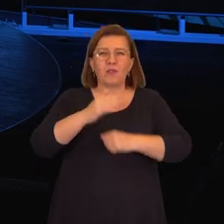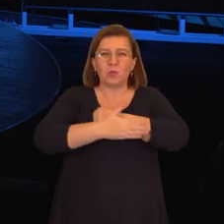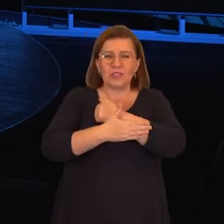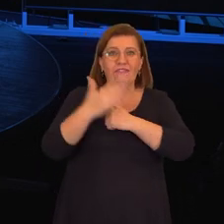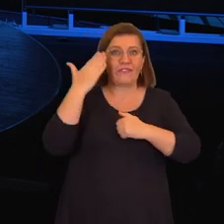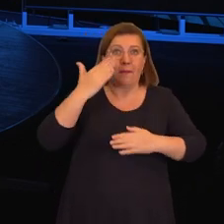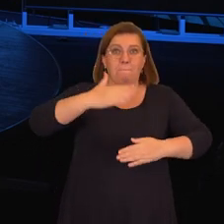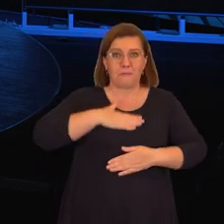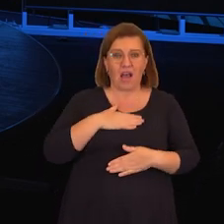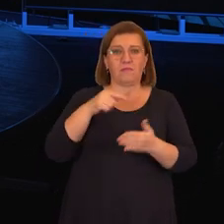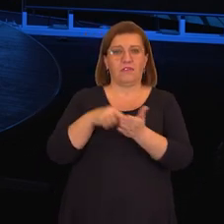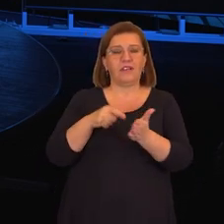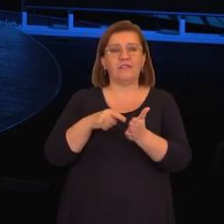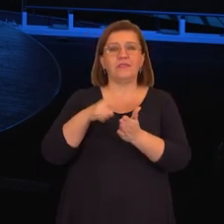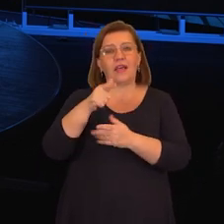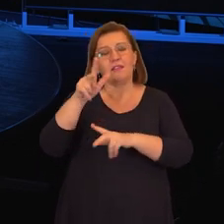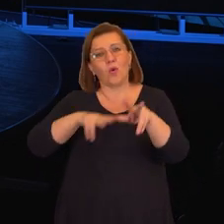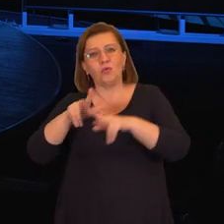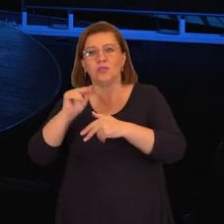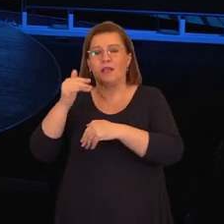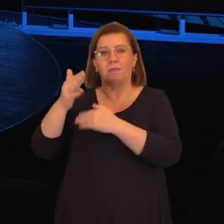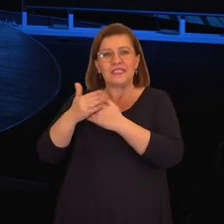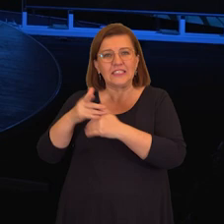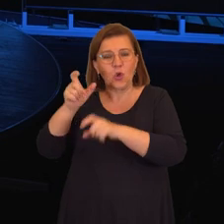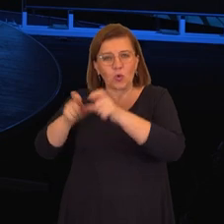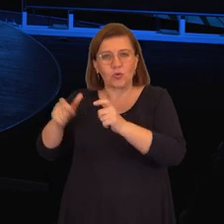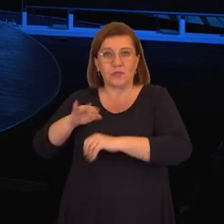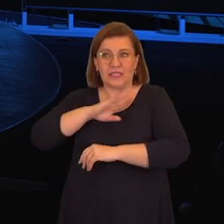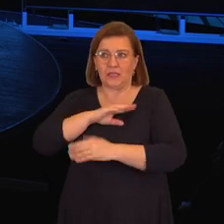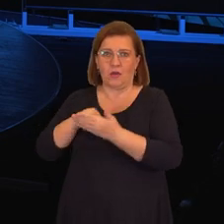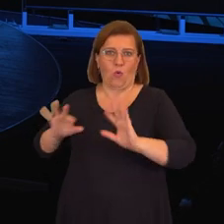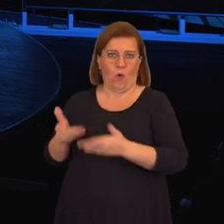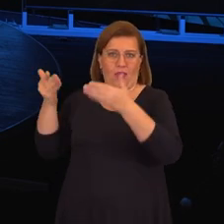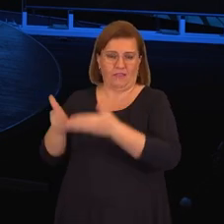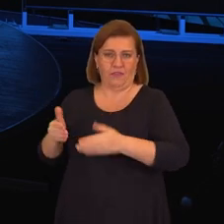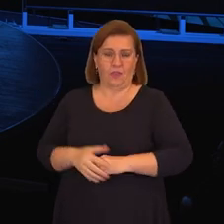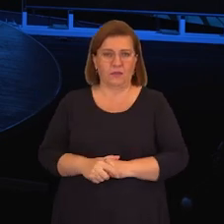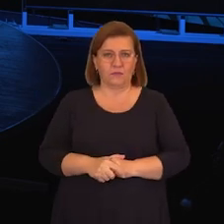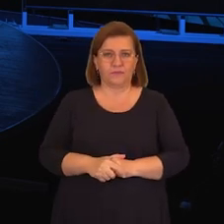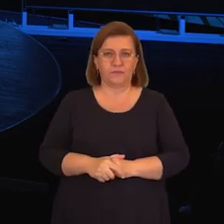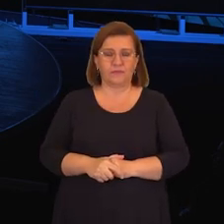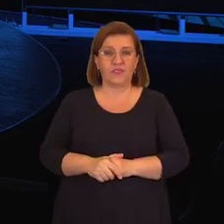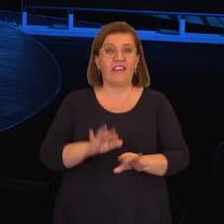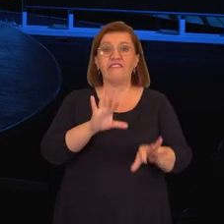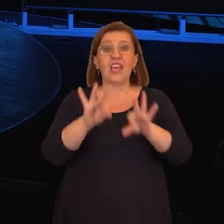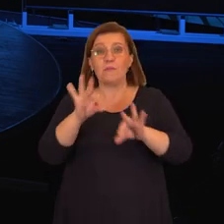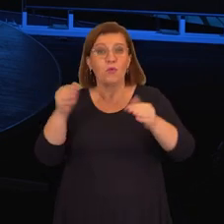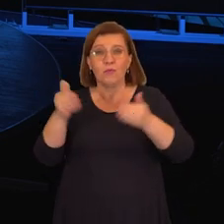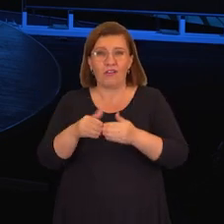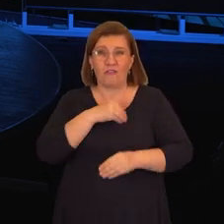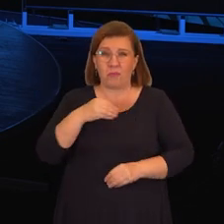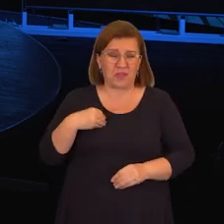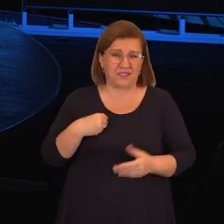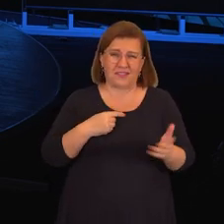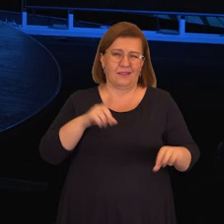podstawowe informacje na ten temat. W Polsce nie mamy zresztą zbyt wielu dylematów, jeżeli chodzi o pochówki.